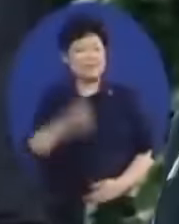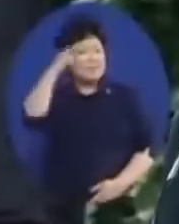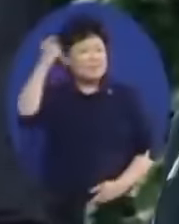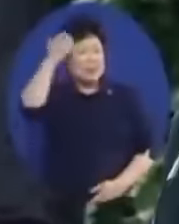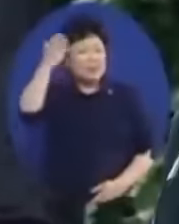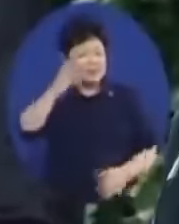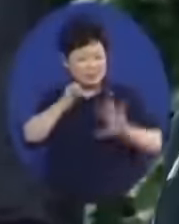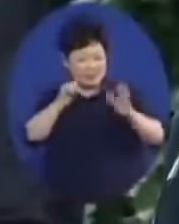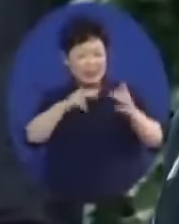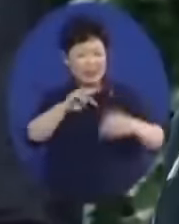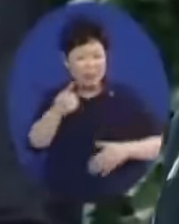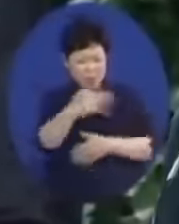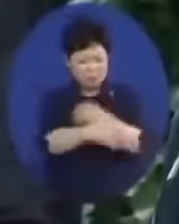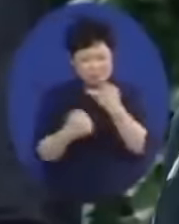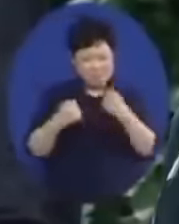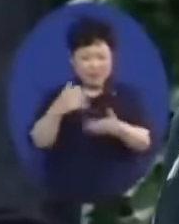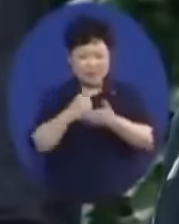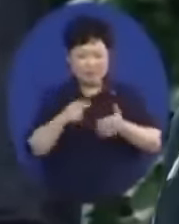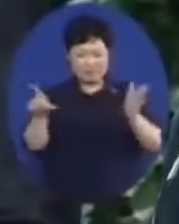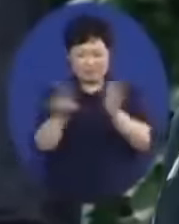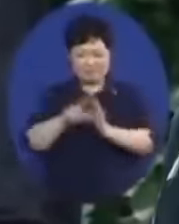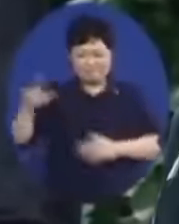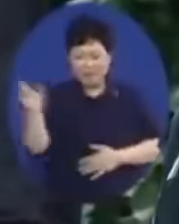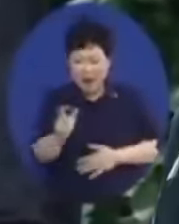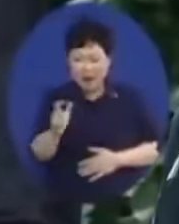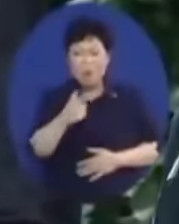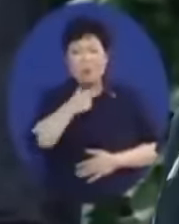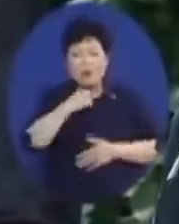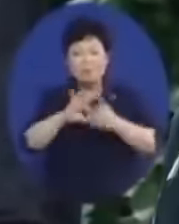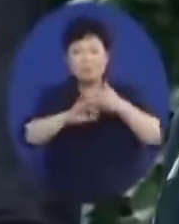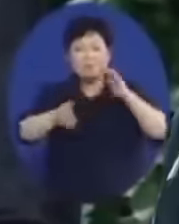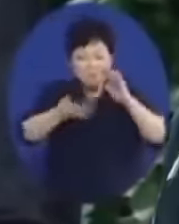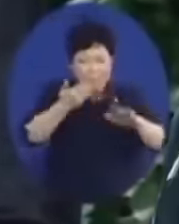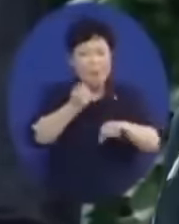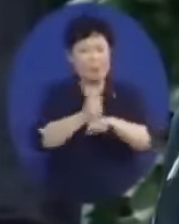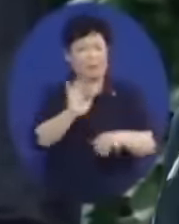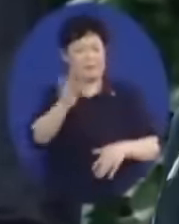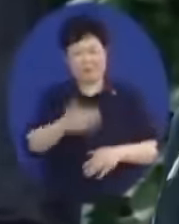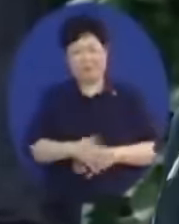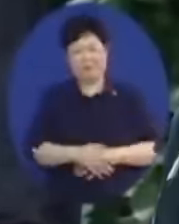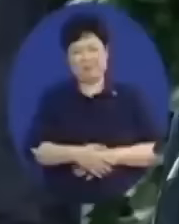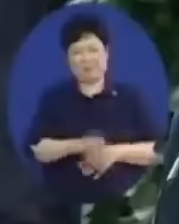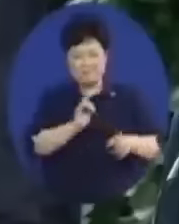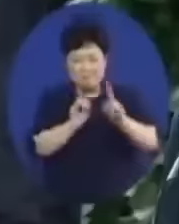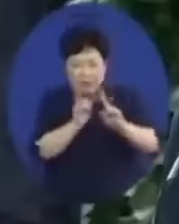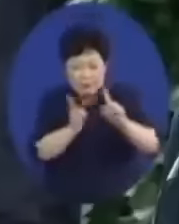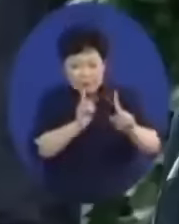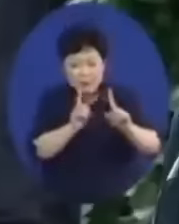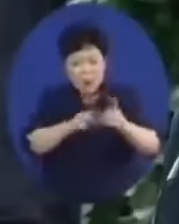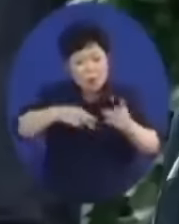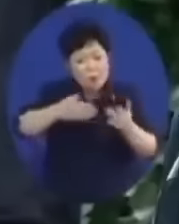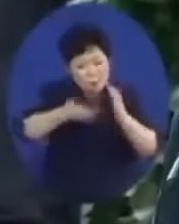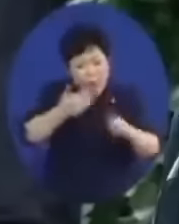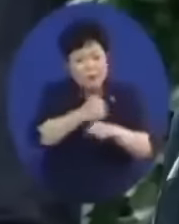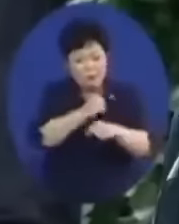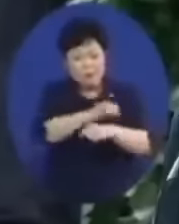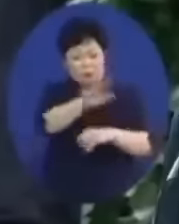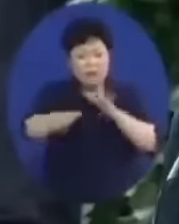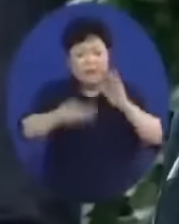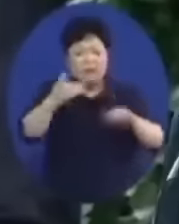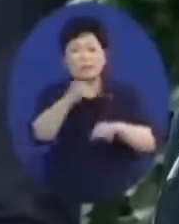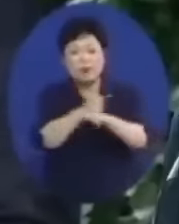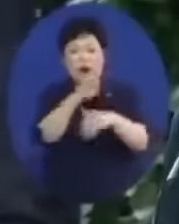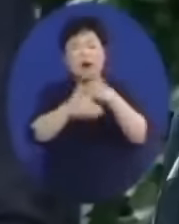영적인 세계에도 힘을 얻어 신앙으로 강해지려면 먹어야 돼요. 말씀을 먹어야 돼요. 우리의 양식은